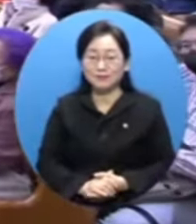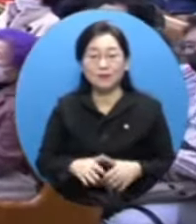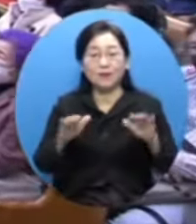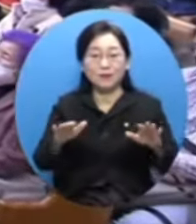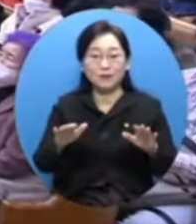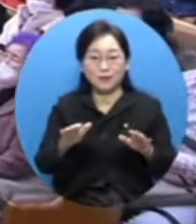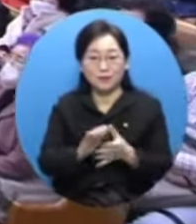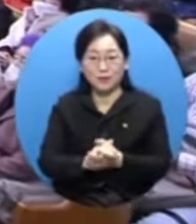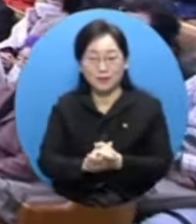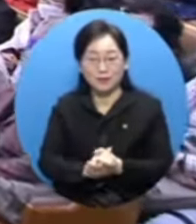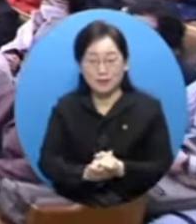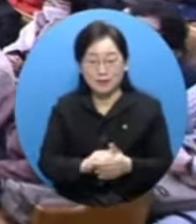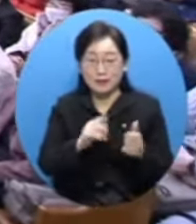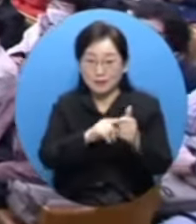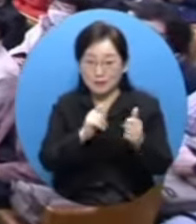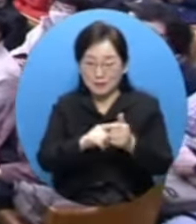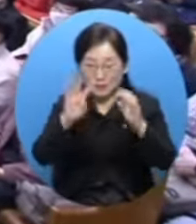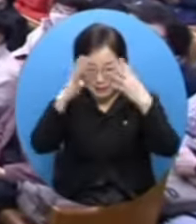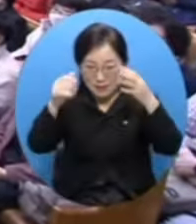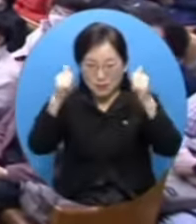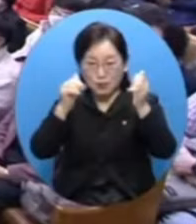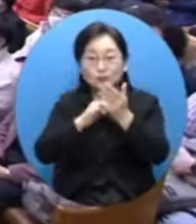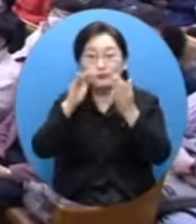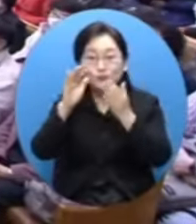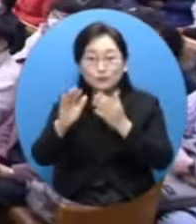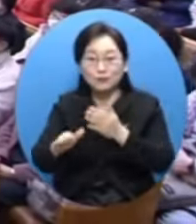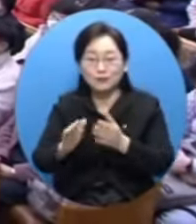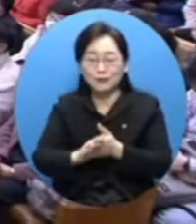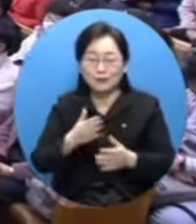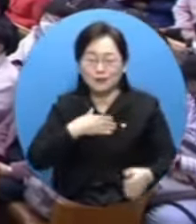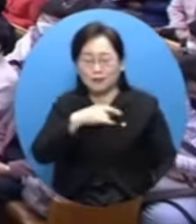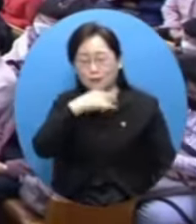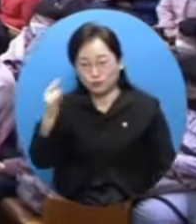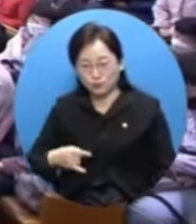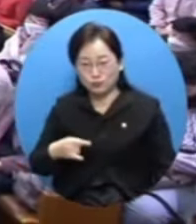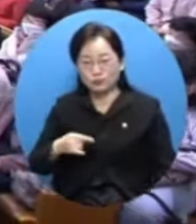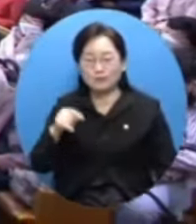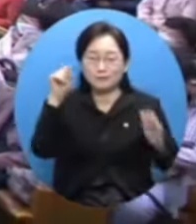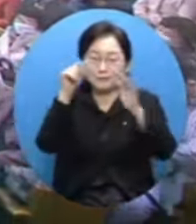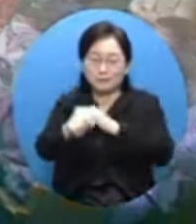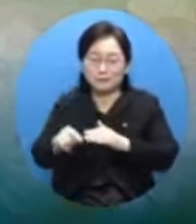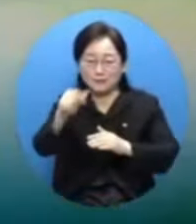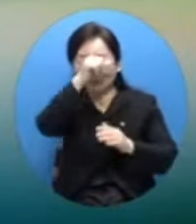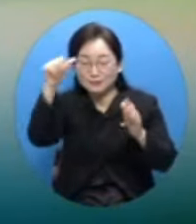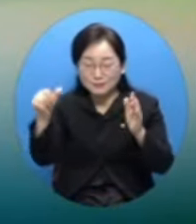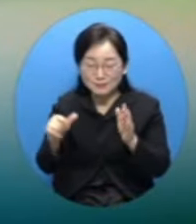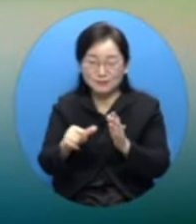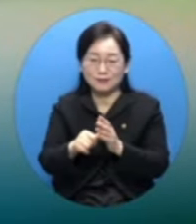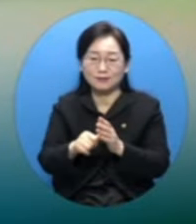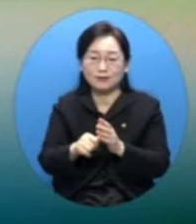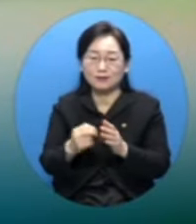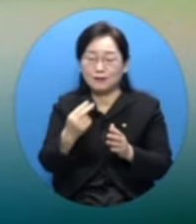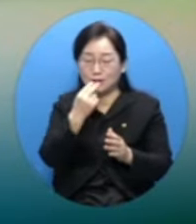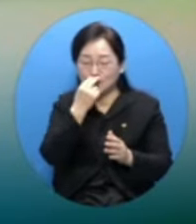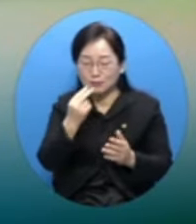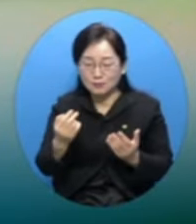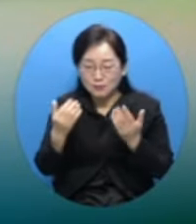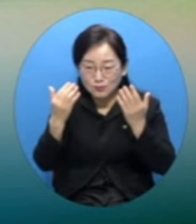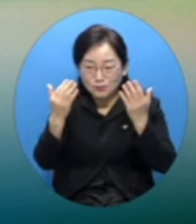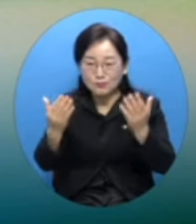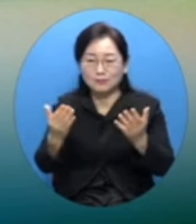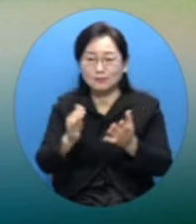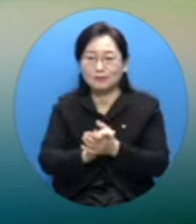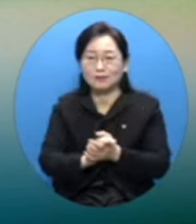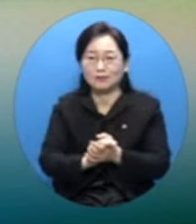올림픽 이후 에든버러 대학을 졸업할 때 그는 저는 중국으로 가서 저의 남은 생의 남은 부분을 저의 생의 남은 부분을 복음을